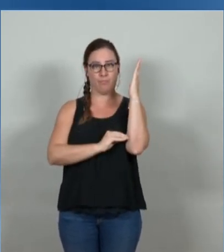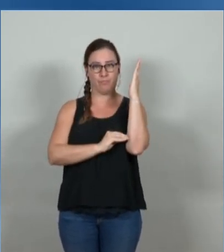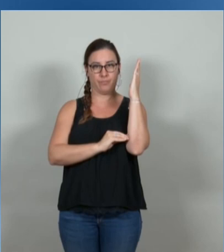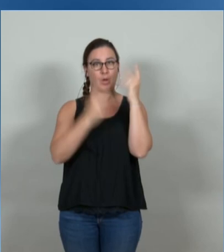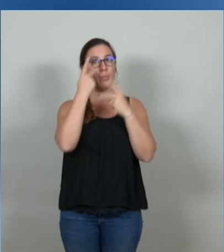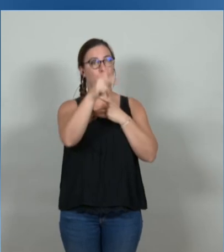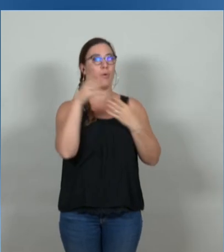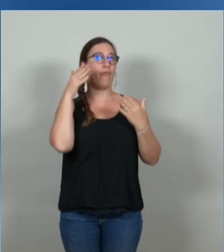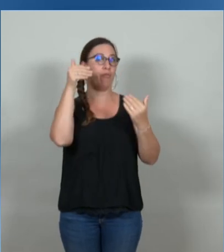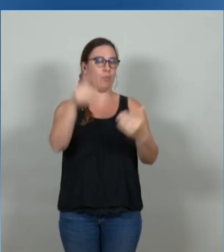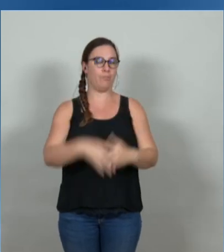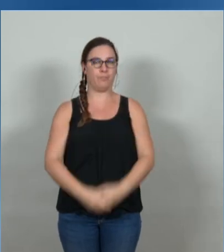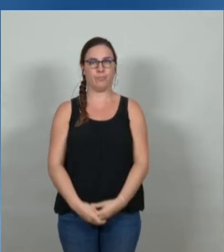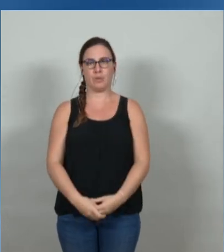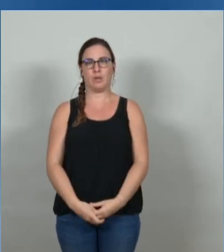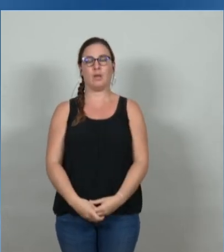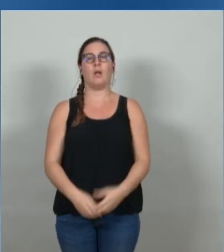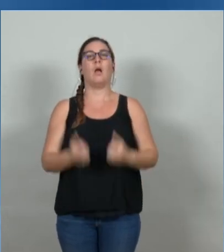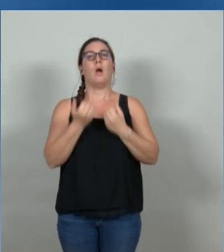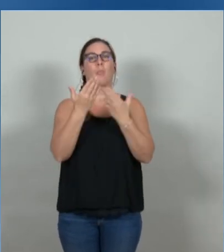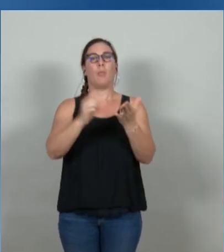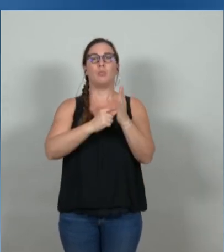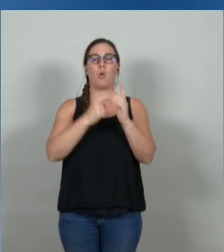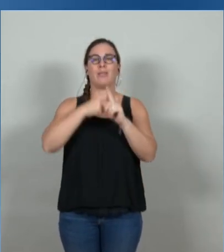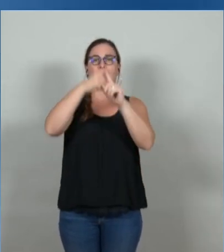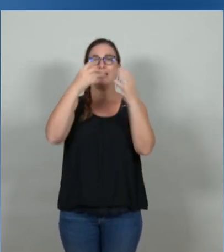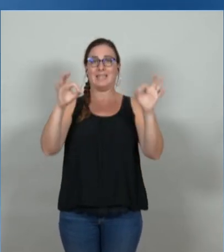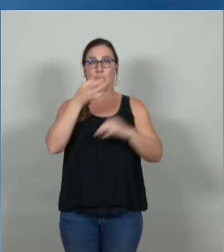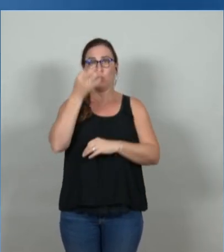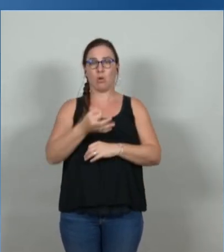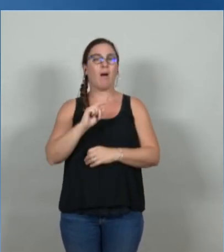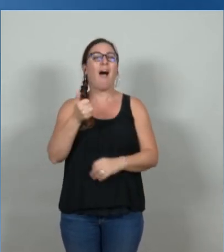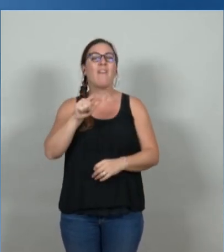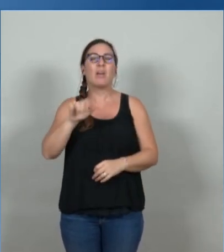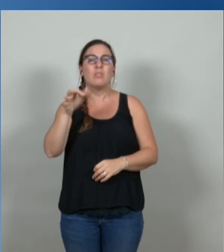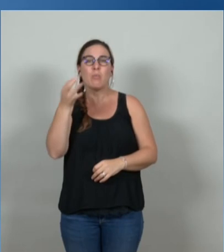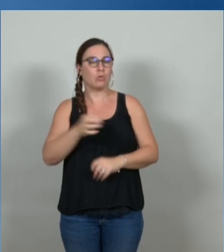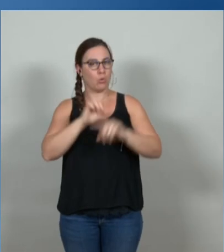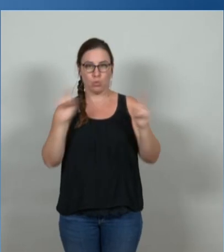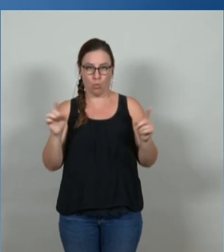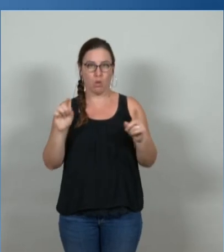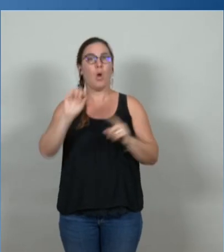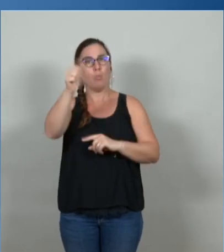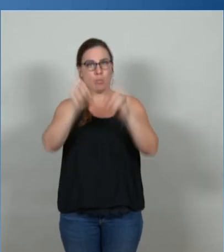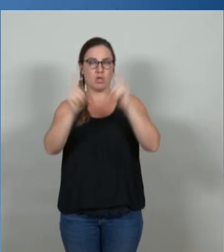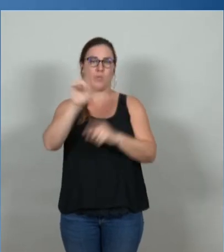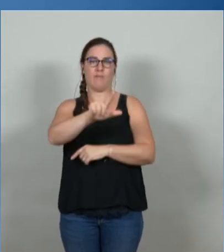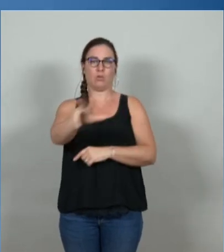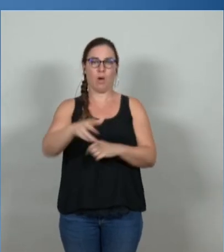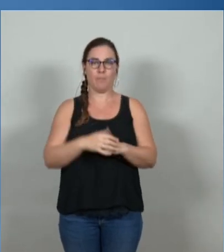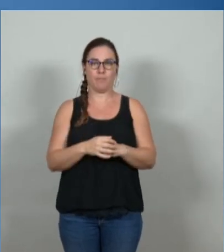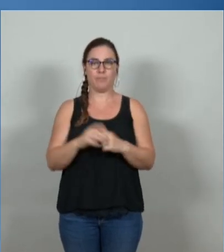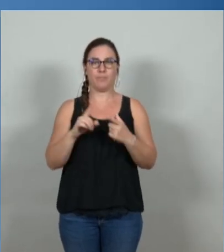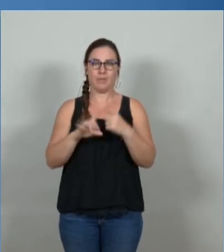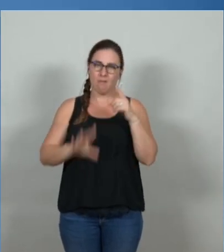vœu nous proposons d'augmenter le point d'indice de 10% et non de 1,5% au premier juillet 2023 de